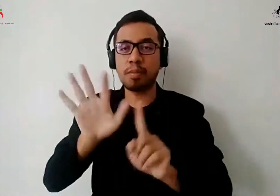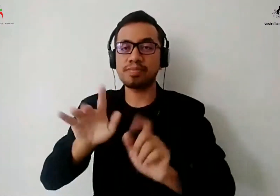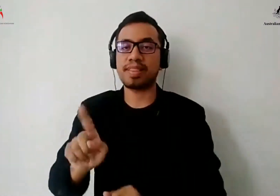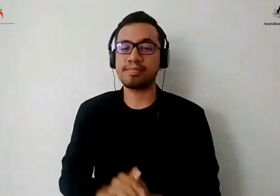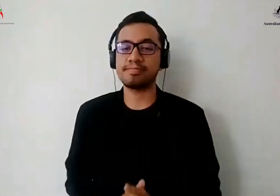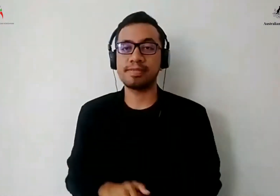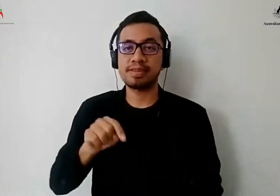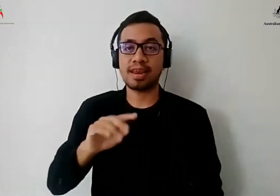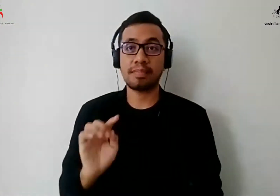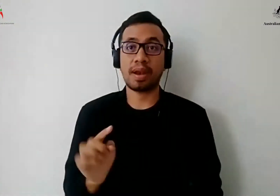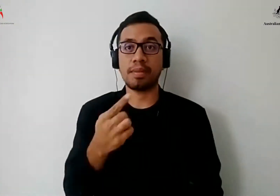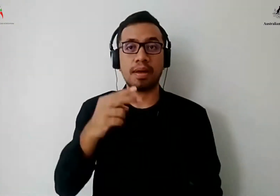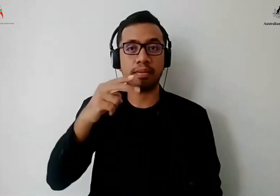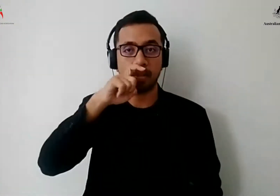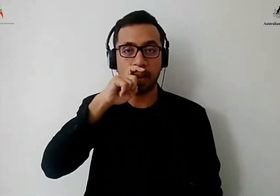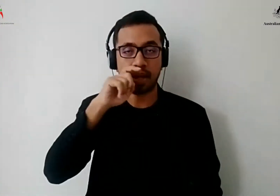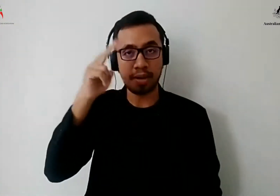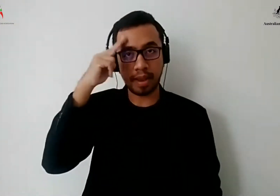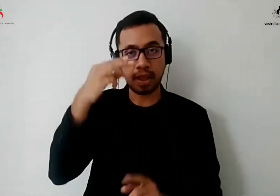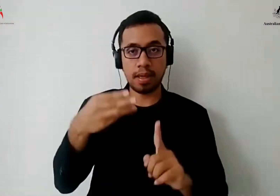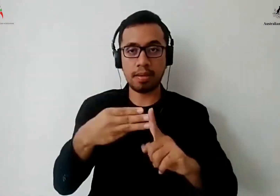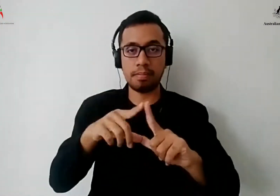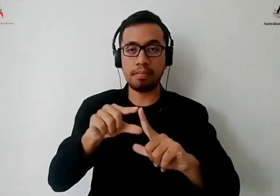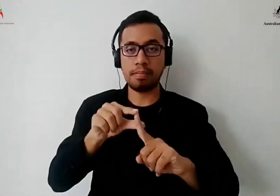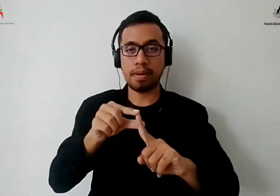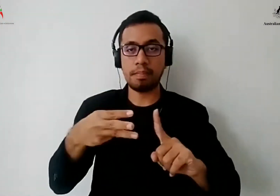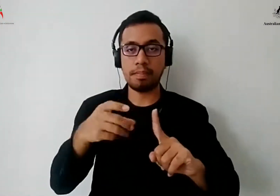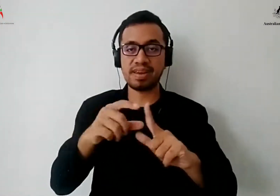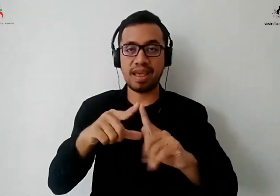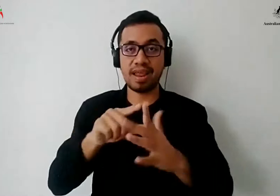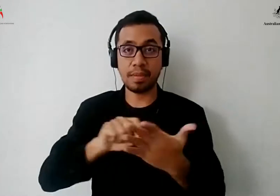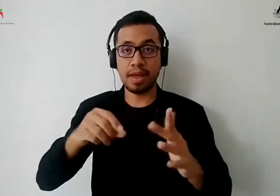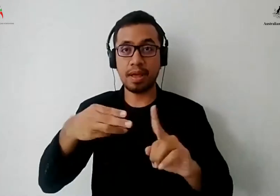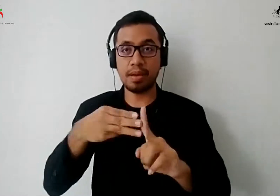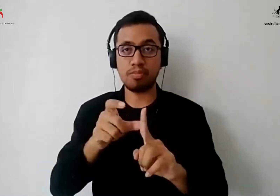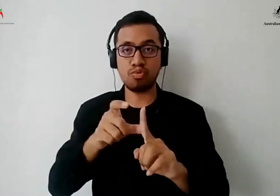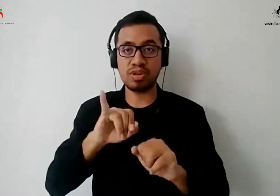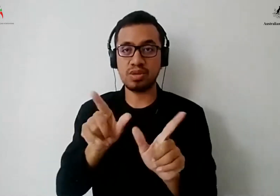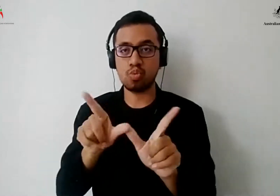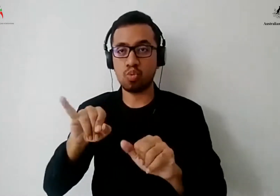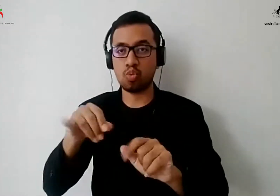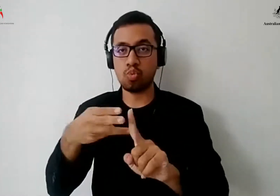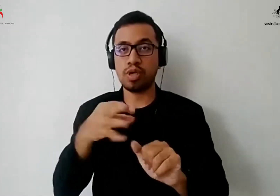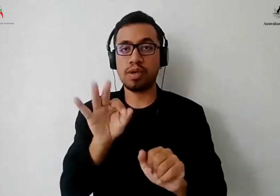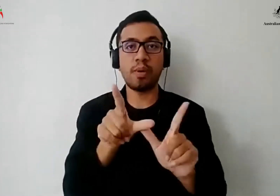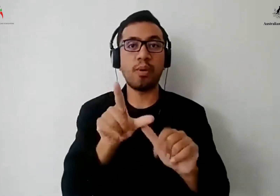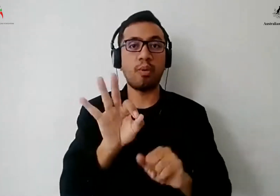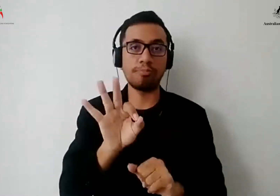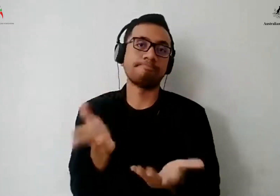Kepala Bapeda Daerah Istimewa Yogyakarta, Bapak Budi Wibowo, waktu dan tempat kami persilakan. Silakan Pak Budi.